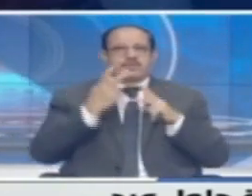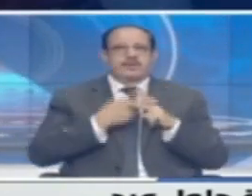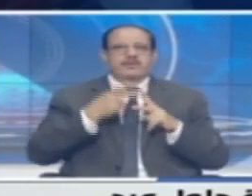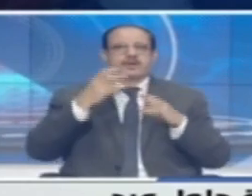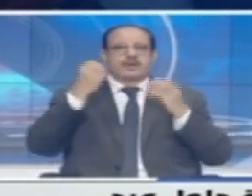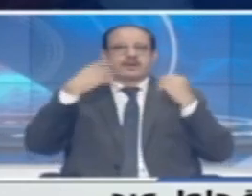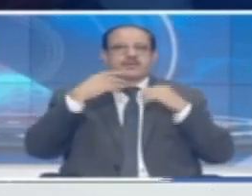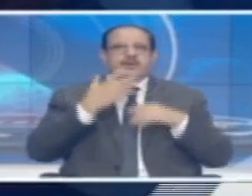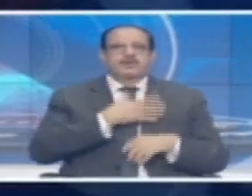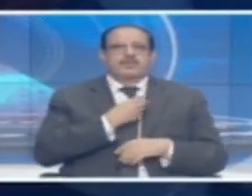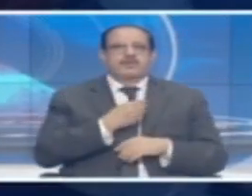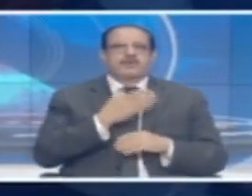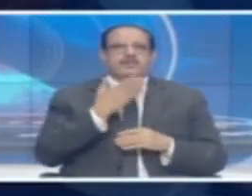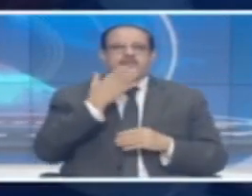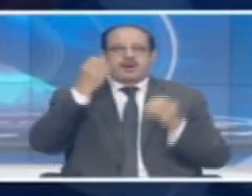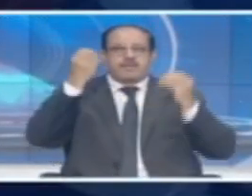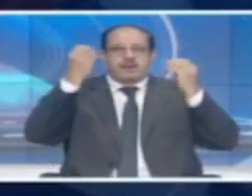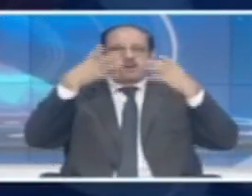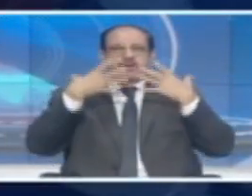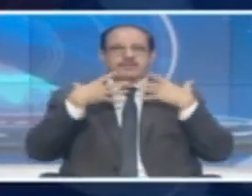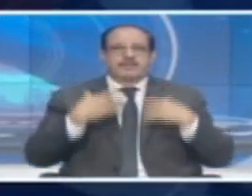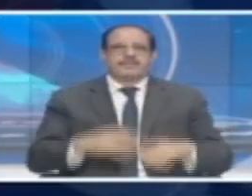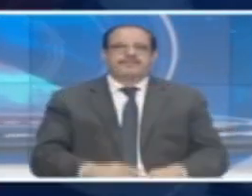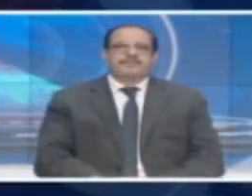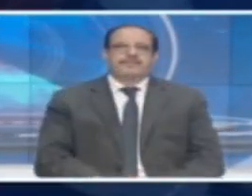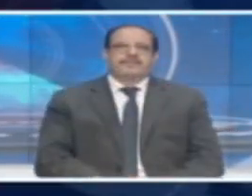وشعبها بالخير واليمن والبركات.